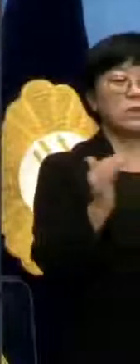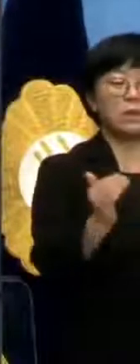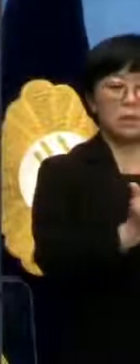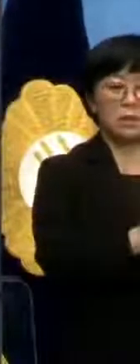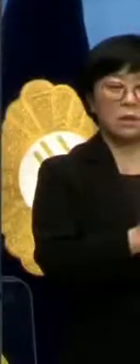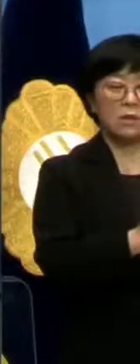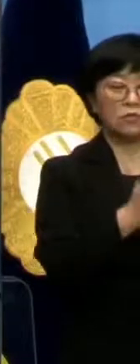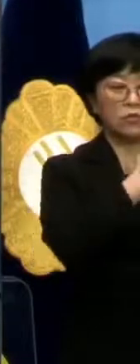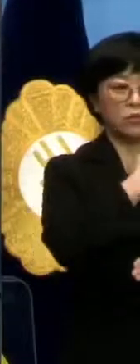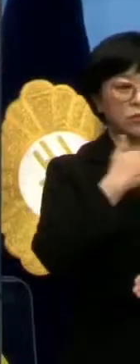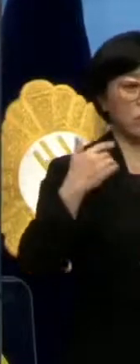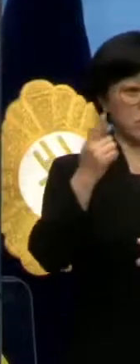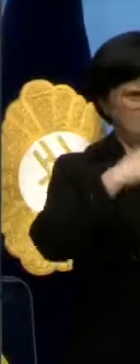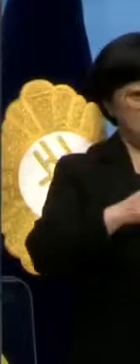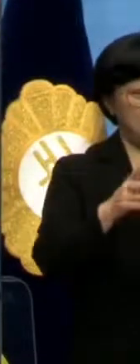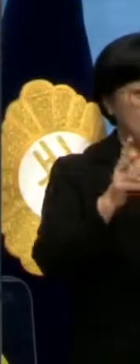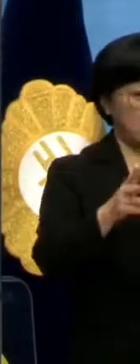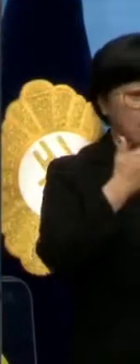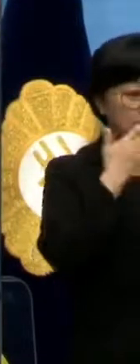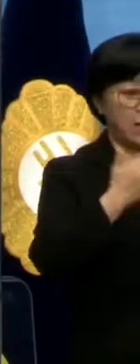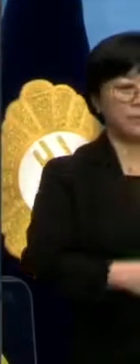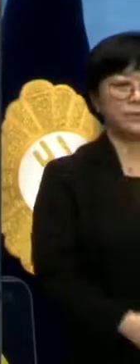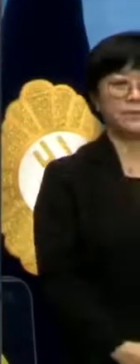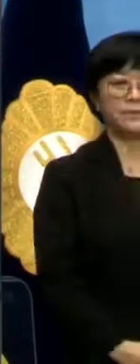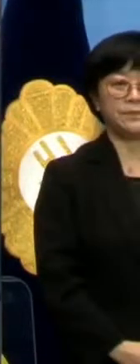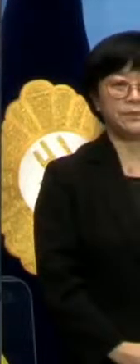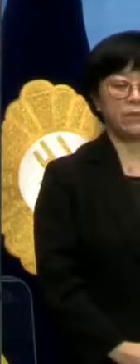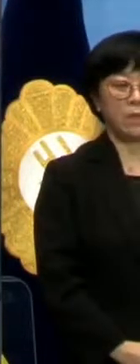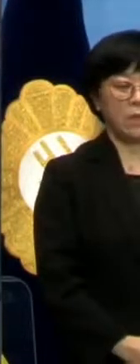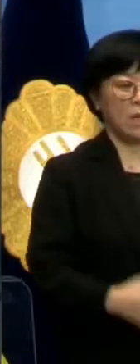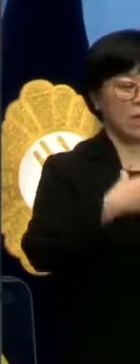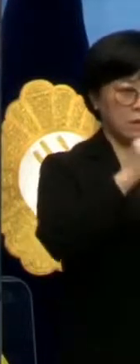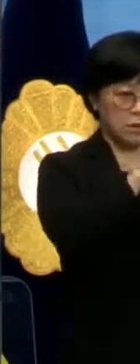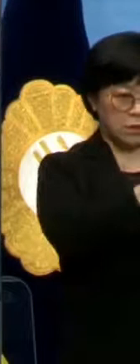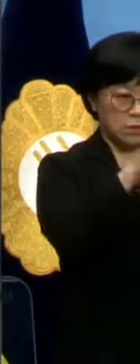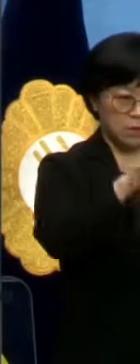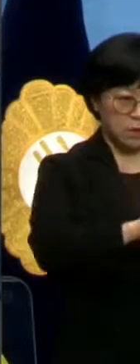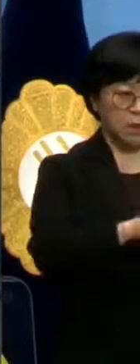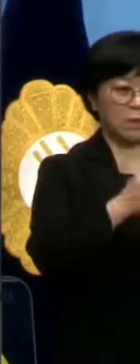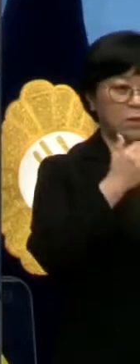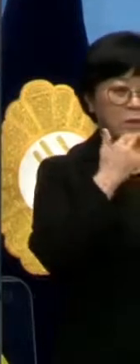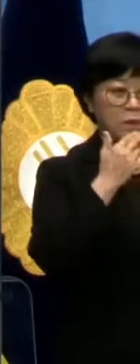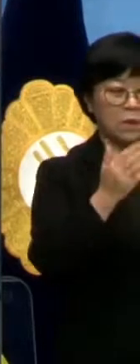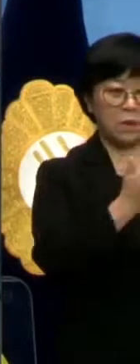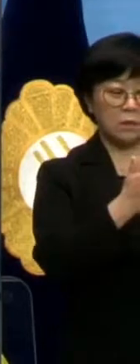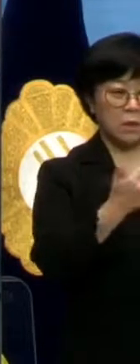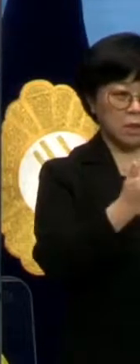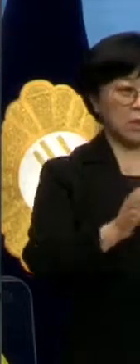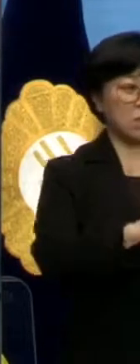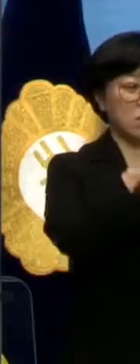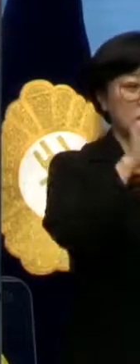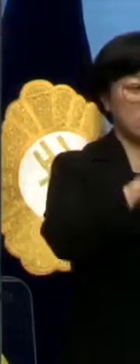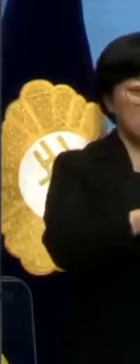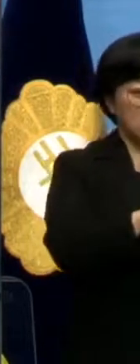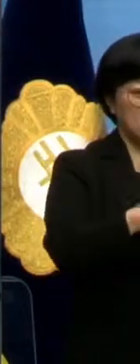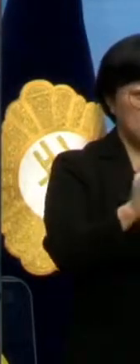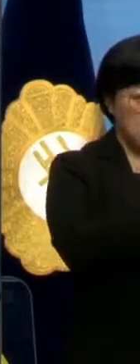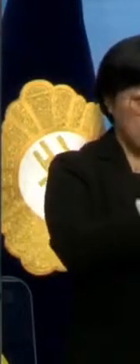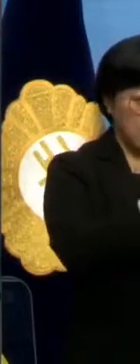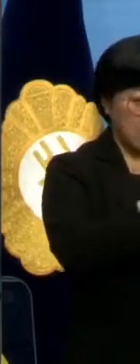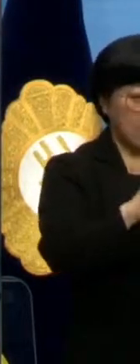충분히 더 가동될 수 있었습니다 안전성 문제가 없었기에 경제성을 조작하여